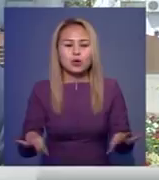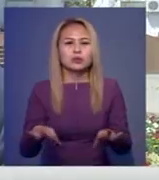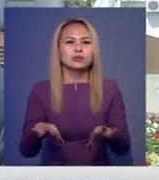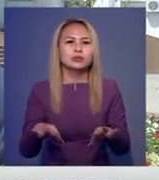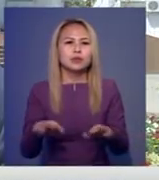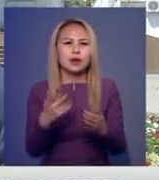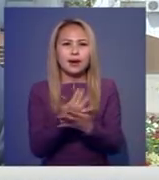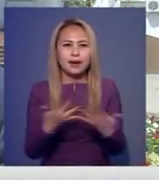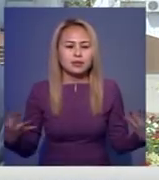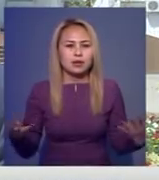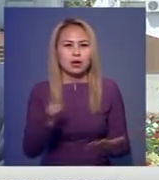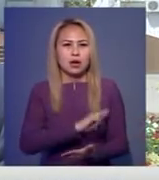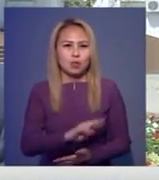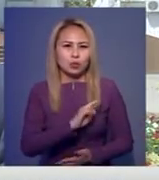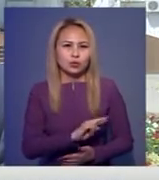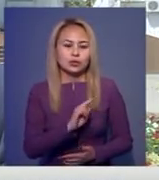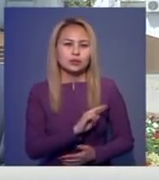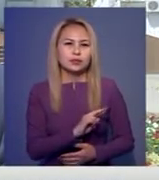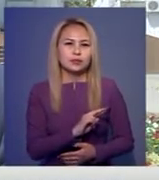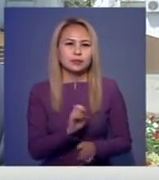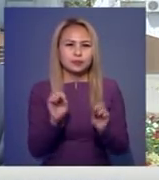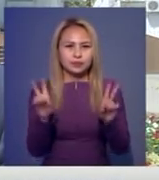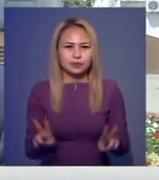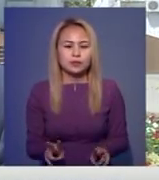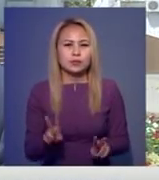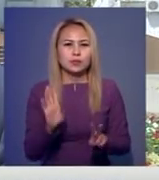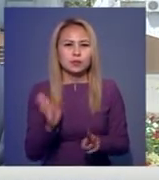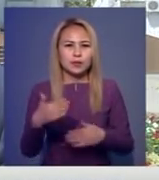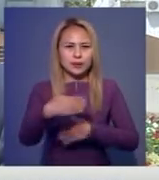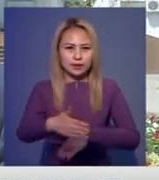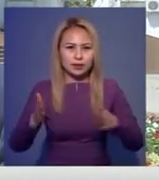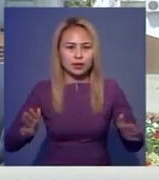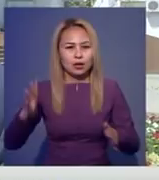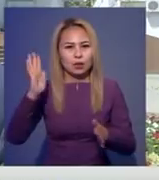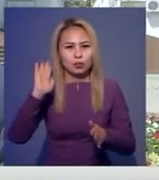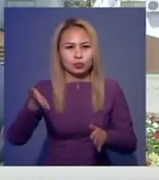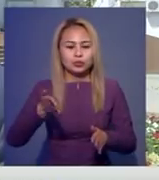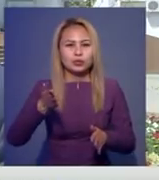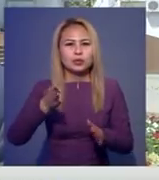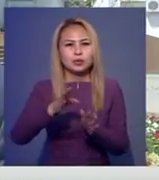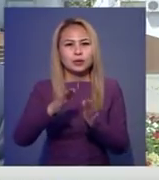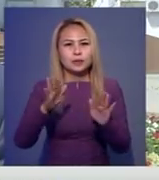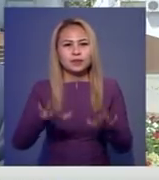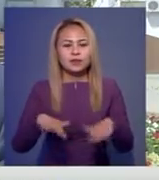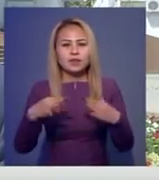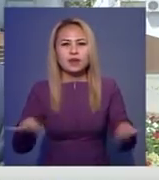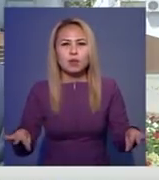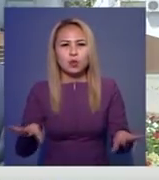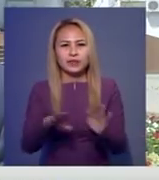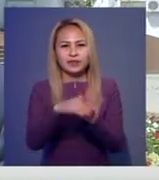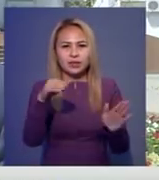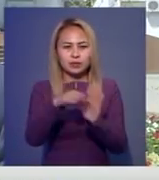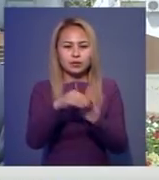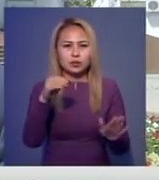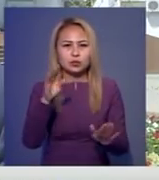Қарабатан кен орындарындағы жұмысшылар үшін арнайы тасымалдау жәшіктері ұйымдастырылады. Қашаған кен орындағы сайлаушылар